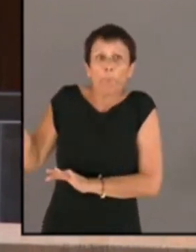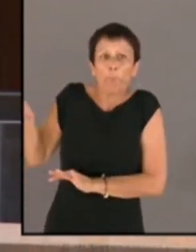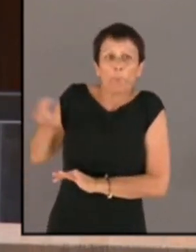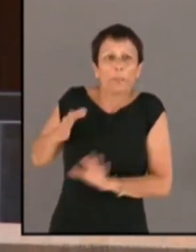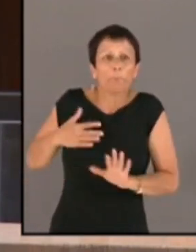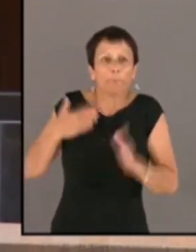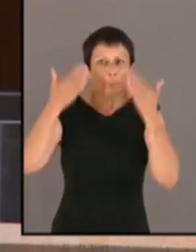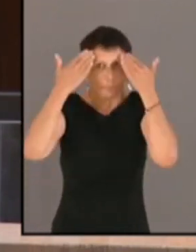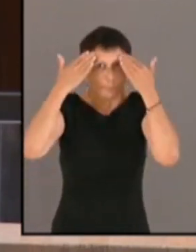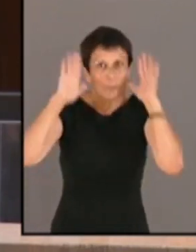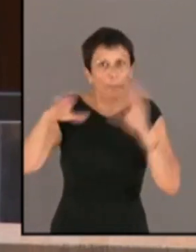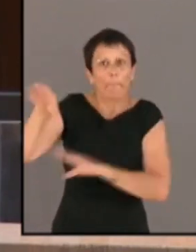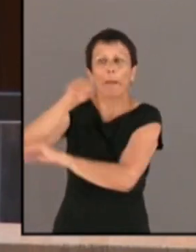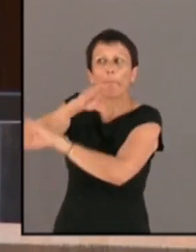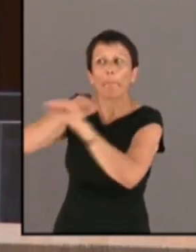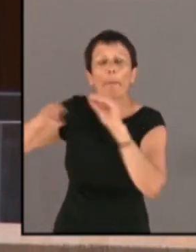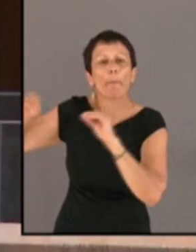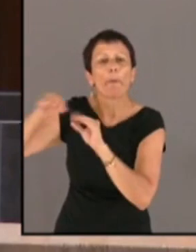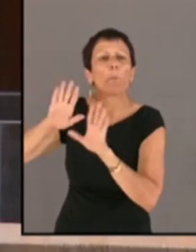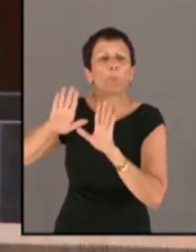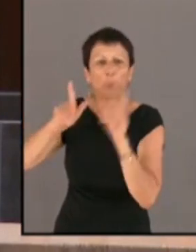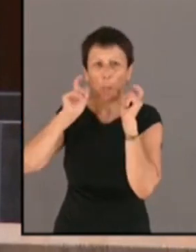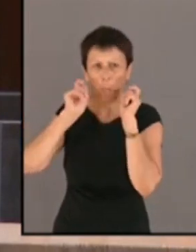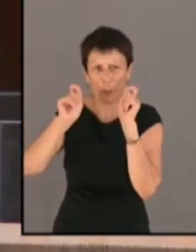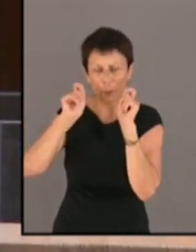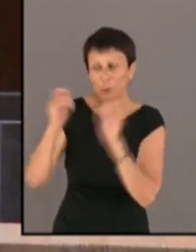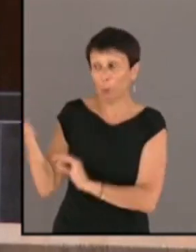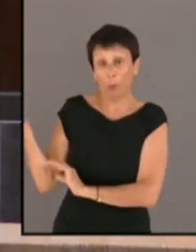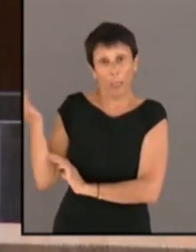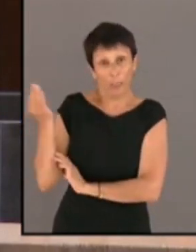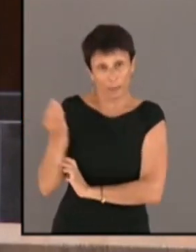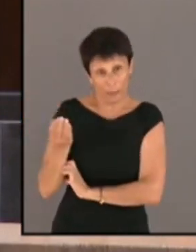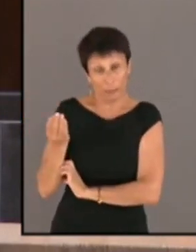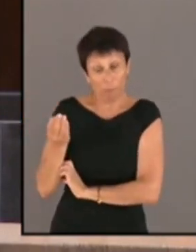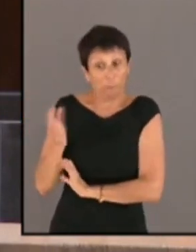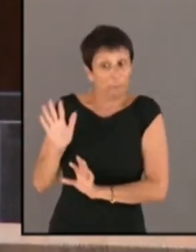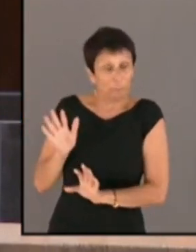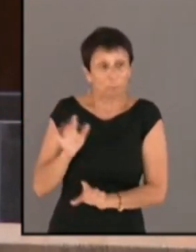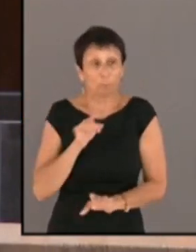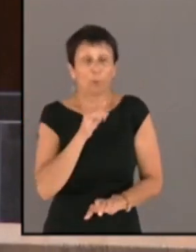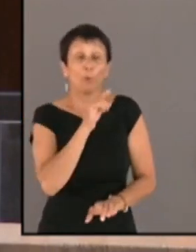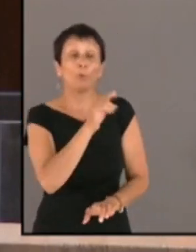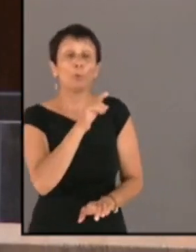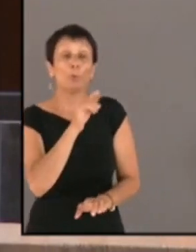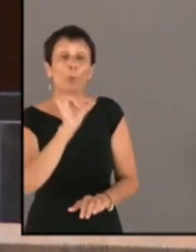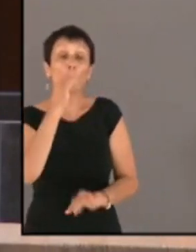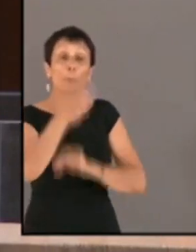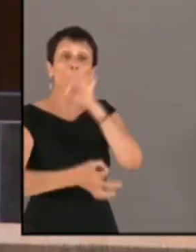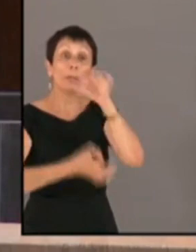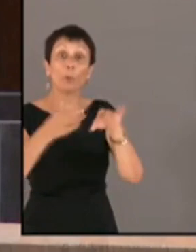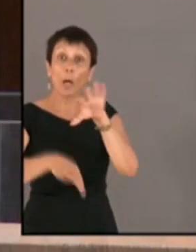rumeur, et je me permets de vous interroger à ce sujet. On m'a rapporté que vous avez, à l'occasion de ce premier tour des